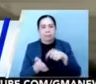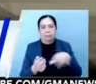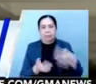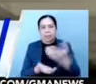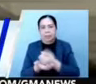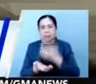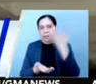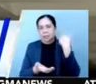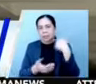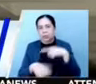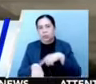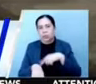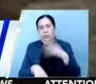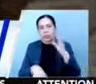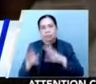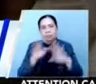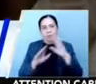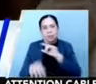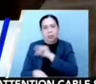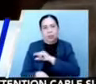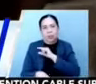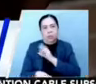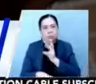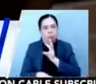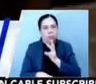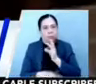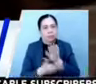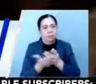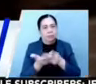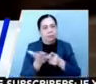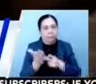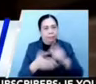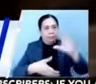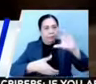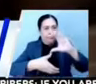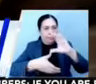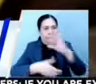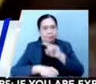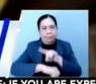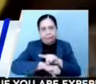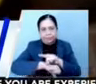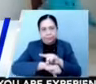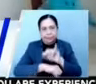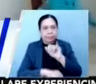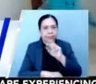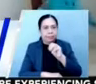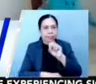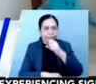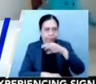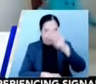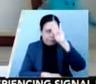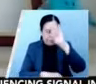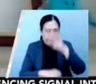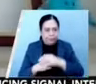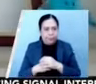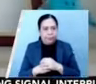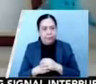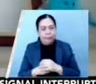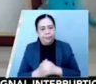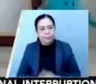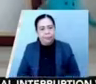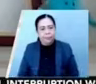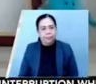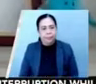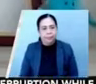panahong may problema ang kalidad ng tubig sa ilang bahagi ng Caloocan at Imus, Cavite. If we don't impose penalties,